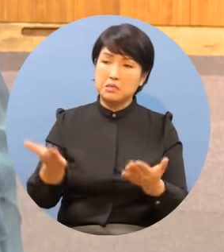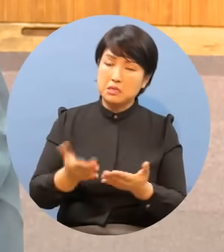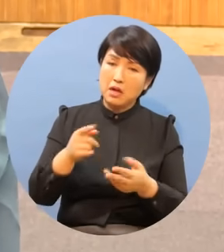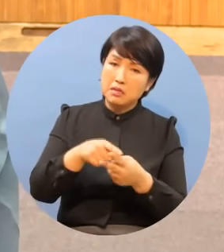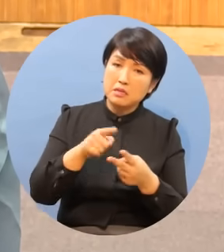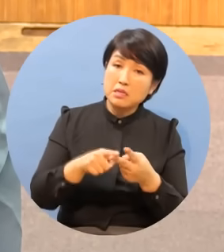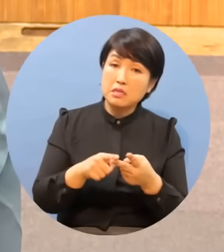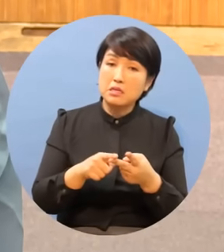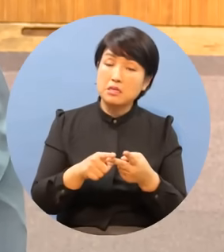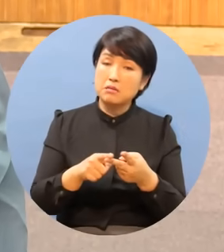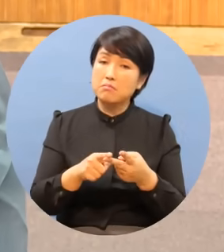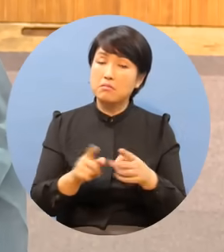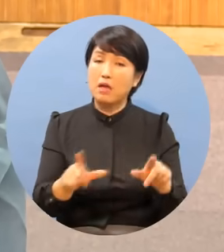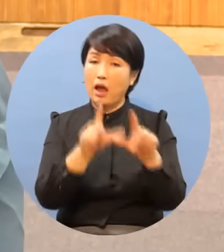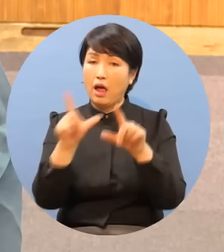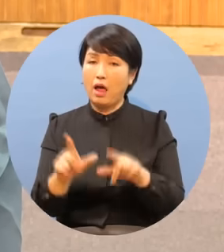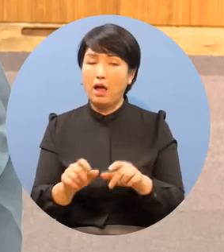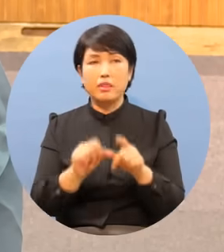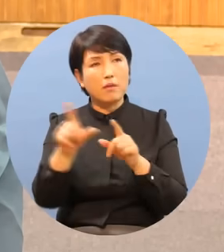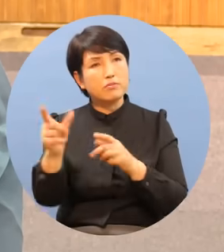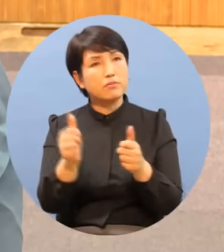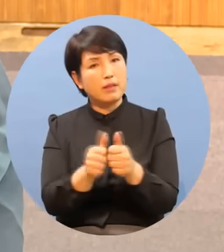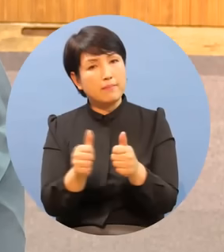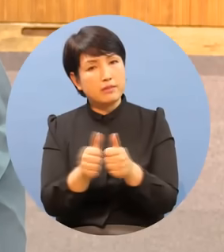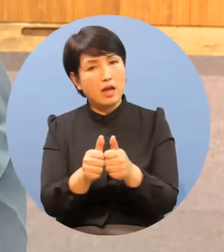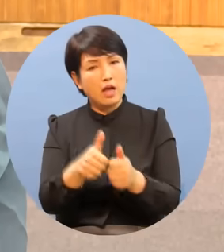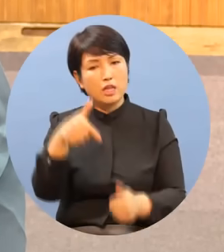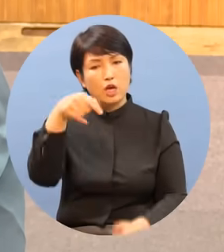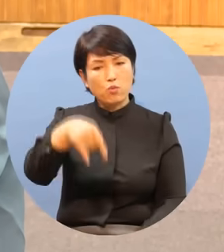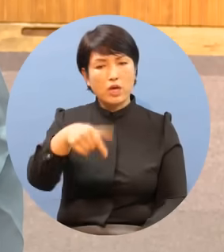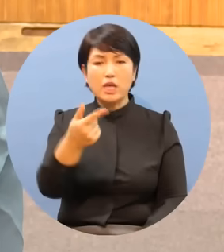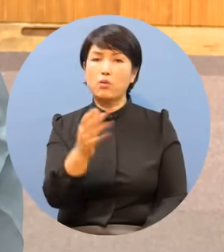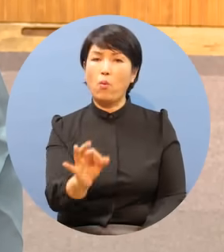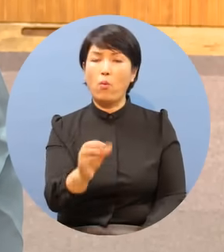싶으면 귀농하고 근데 주로 남자들은 귀농하고 싶은데 여자들은